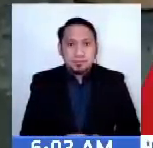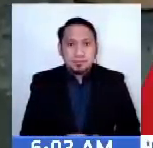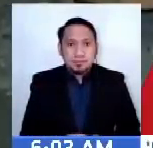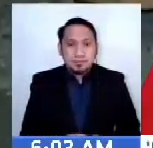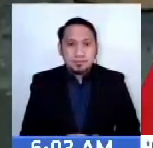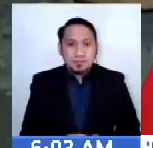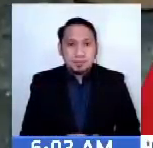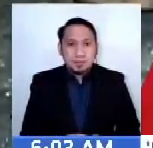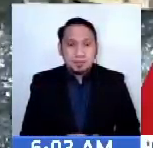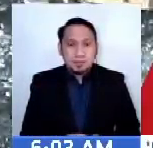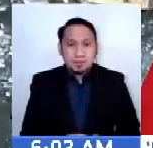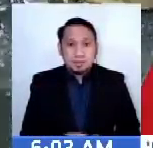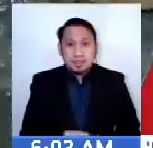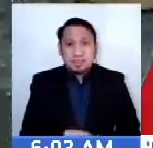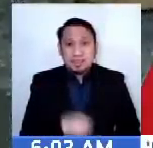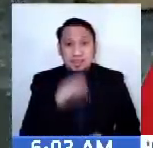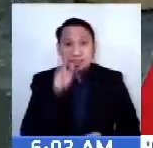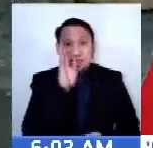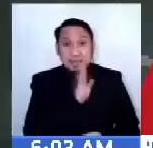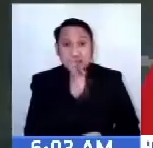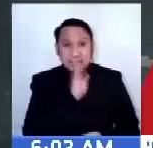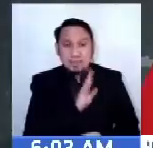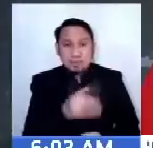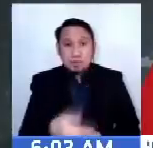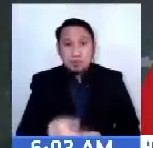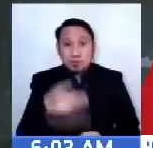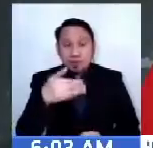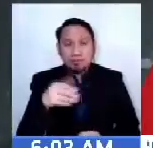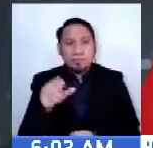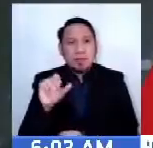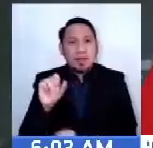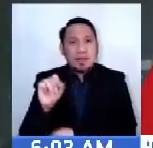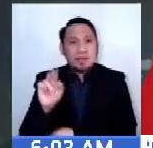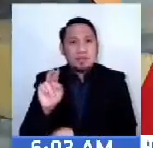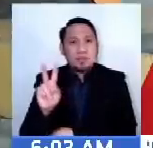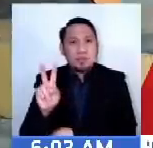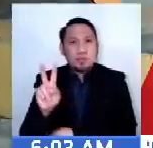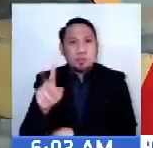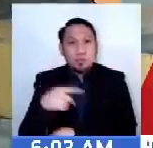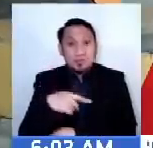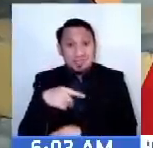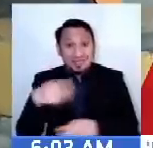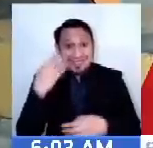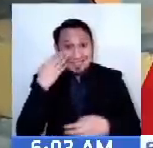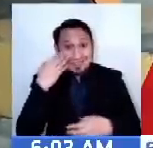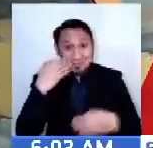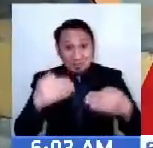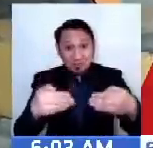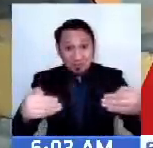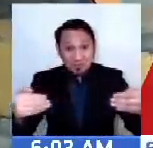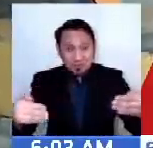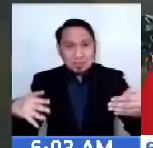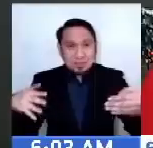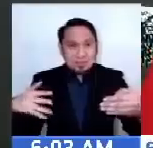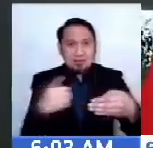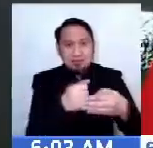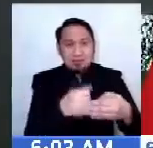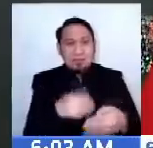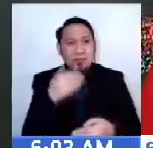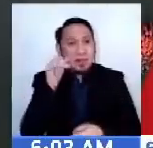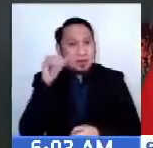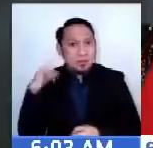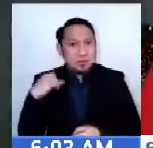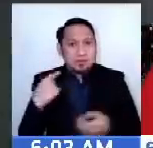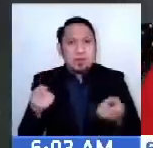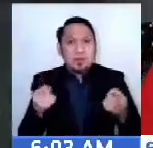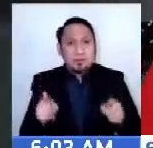Nawasak ang kaliwang bahagi ng harap ng isang SUV matapos itong bumangga sa mga concrete barrier sa Quezon Avenue, Quezon City kahapon. Sa lakas